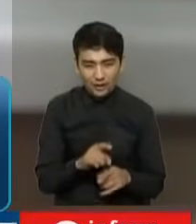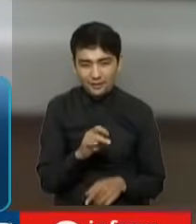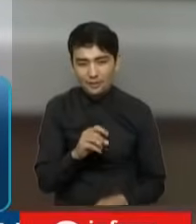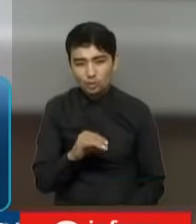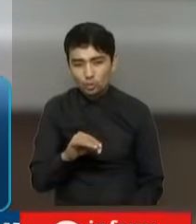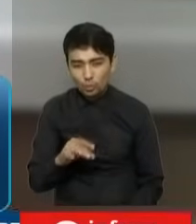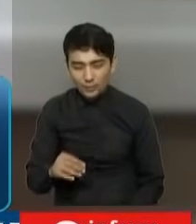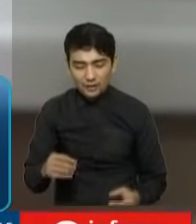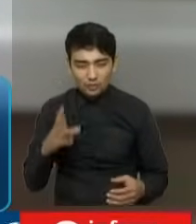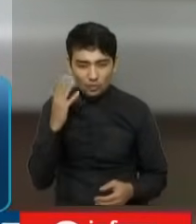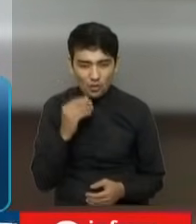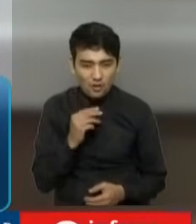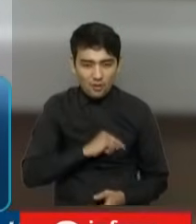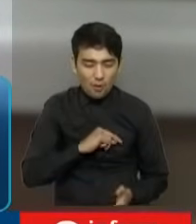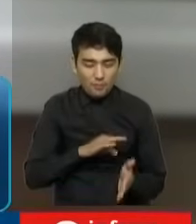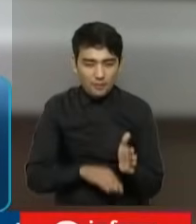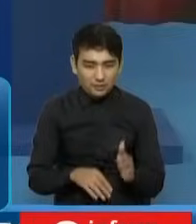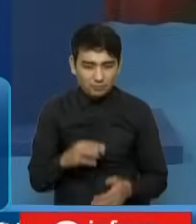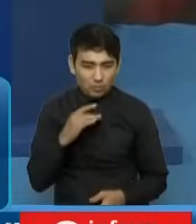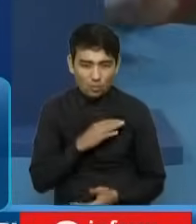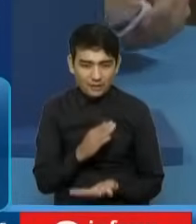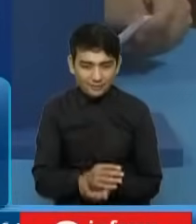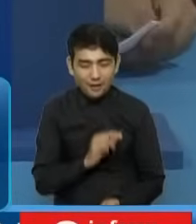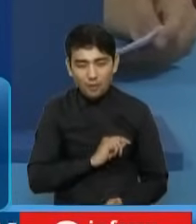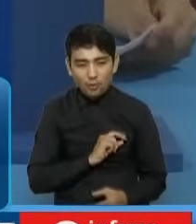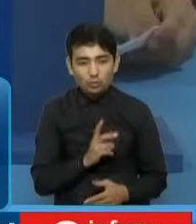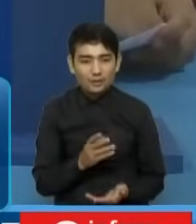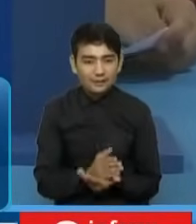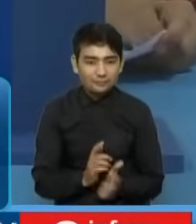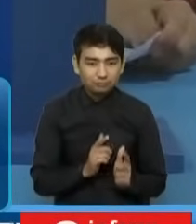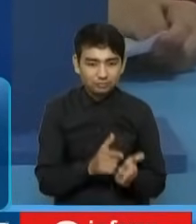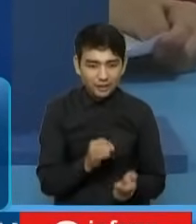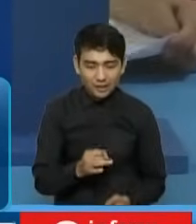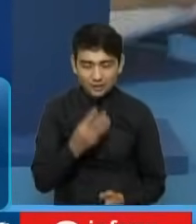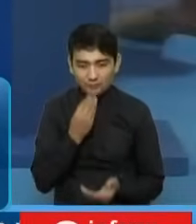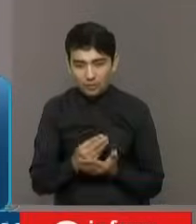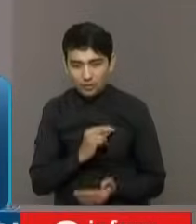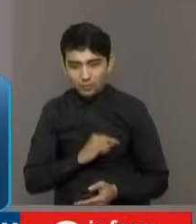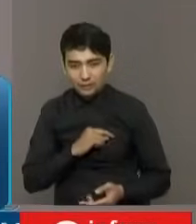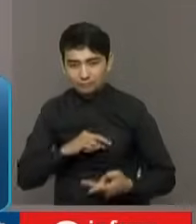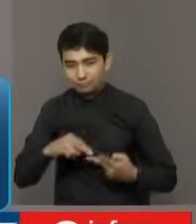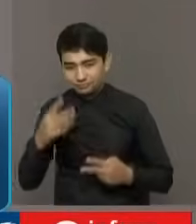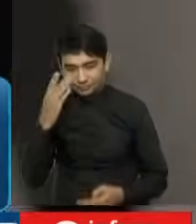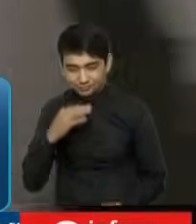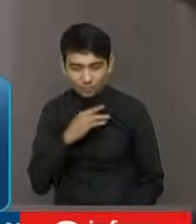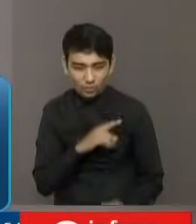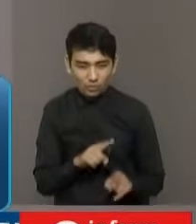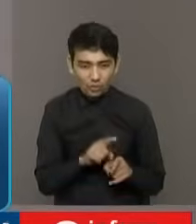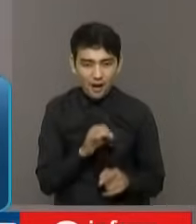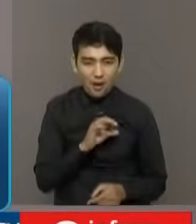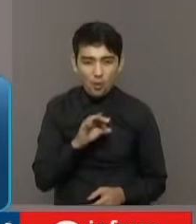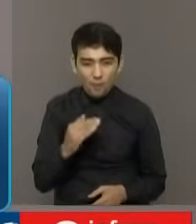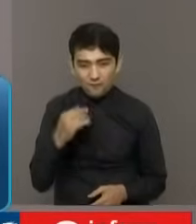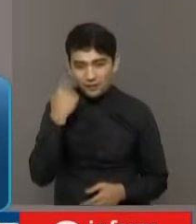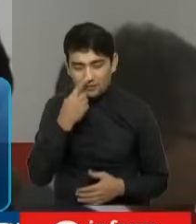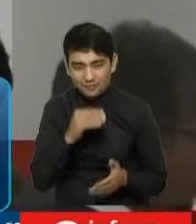не равно числу безработных. Работу ищут и те, кто трудоустроен, но думает сменить профессию. Между тем, официальный процент безработицы